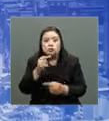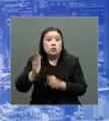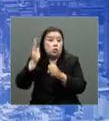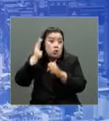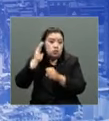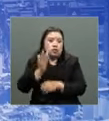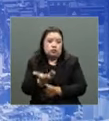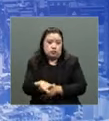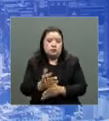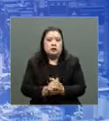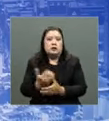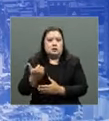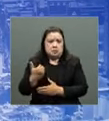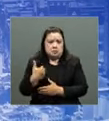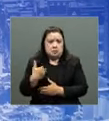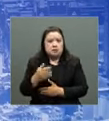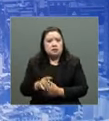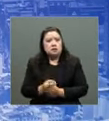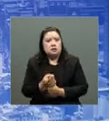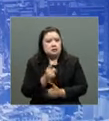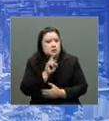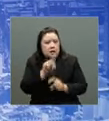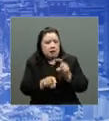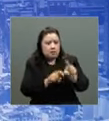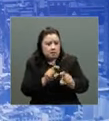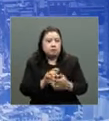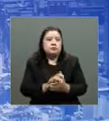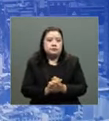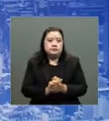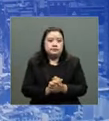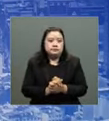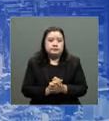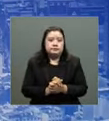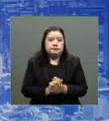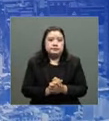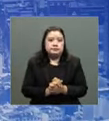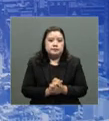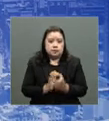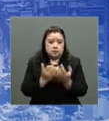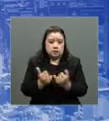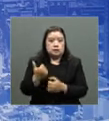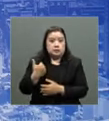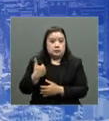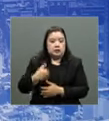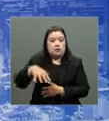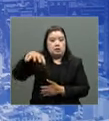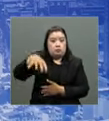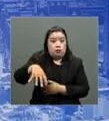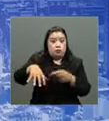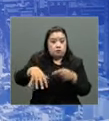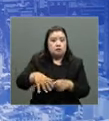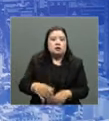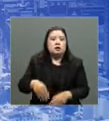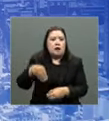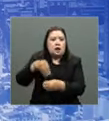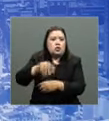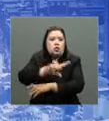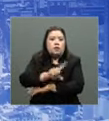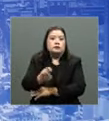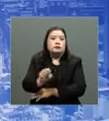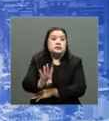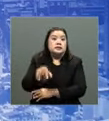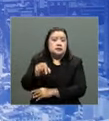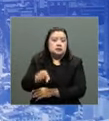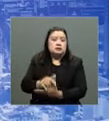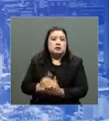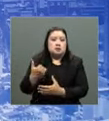ซึ่งวันนี้มีหลายประเด็นที่น่าสนใจค่ะประเด็นแรกเนี่ยเป็นเรื่องของสถานที่กักตัวนะคะเป็นคำถามจากทางสถานี